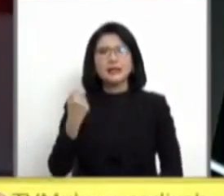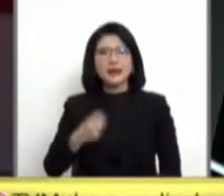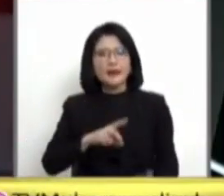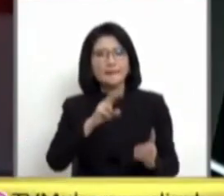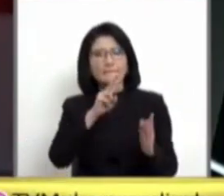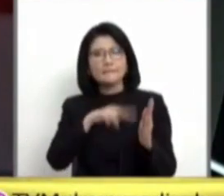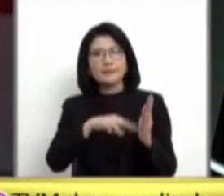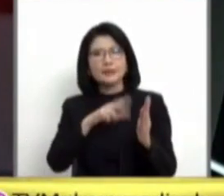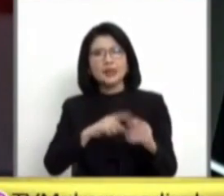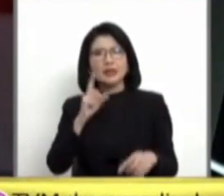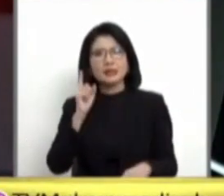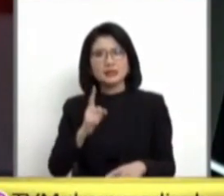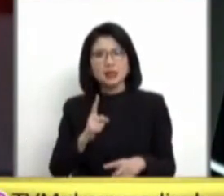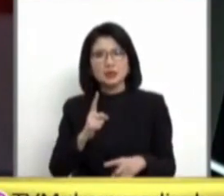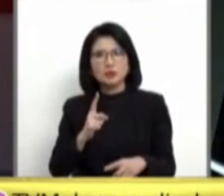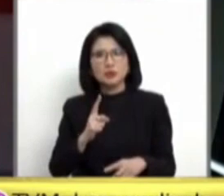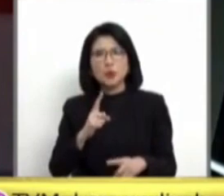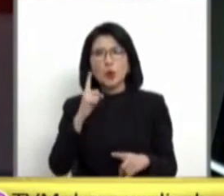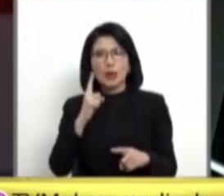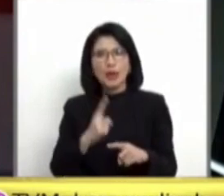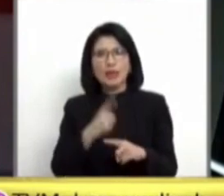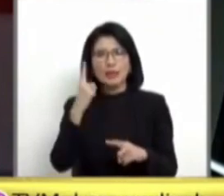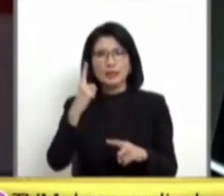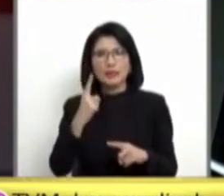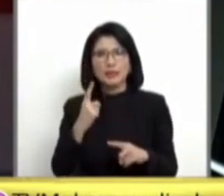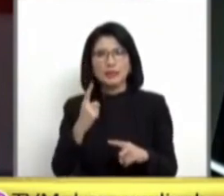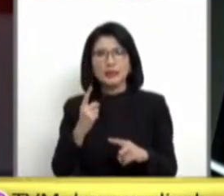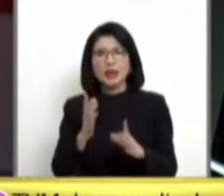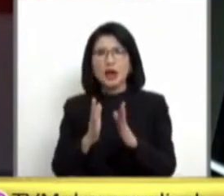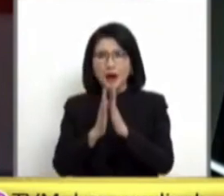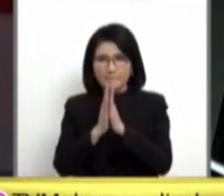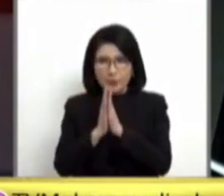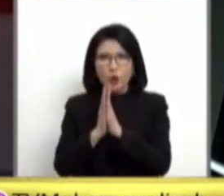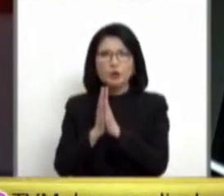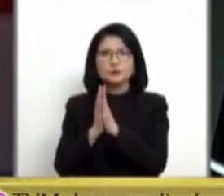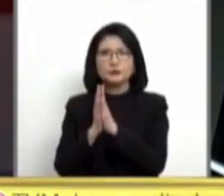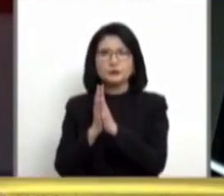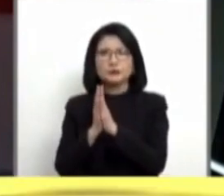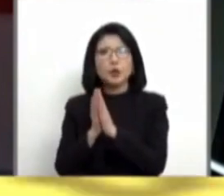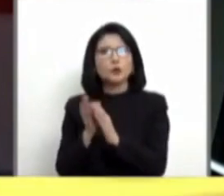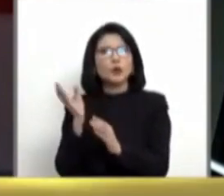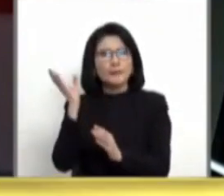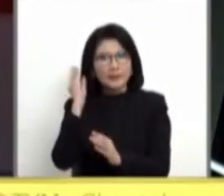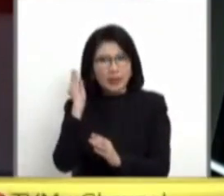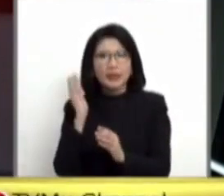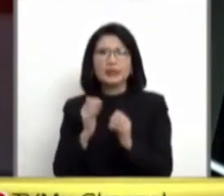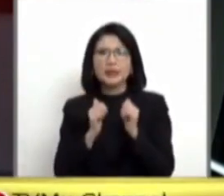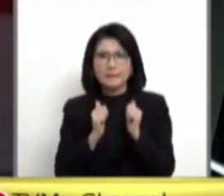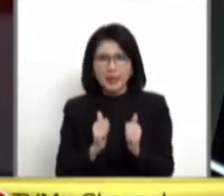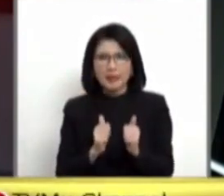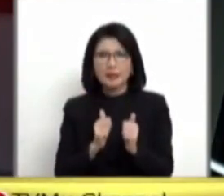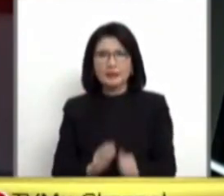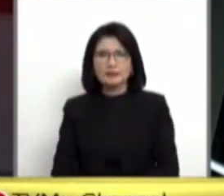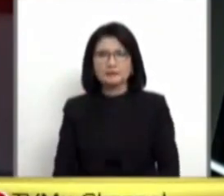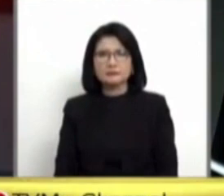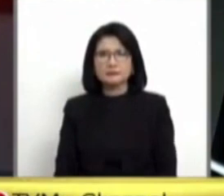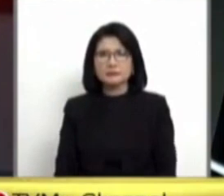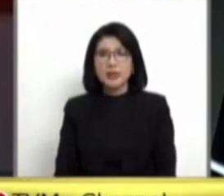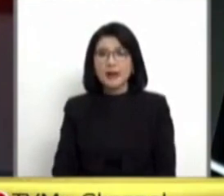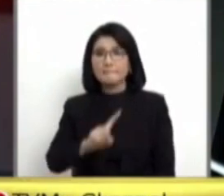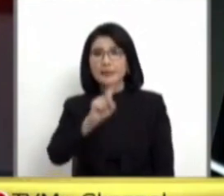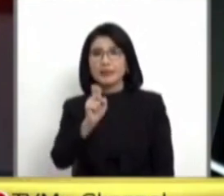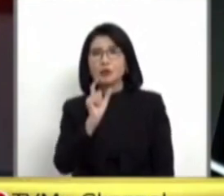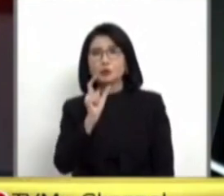membacakan pertanyaan selama satu kali mohon para calon presiden untuk menyimak dengan seksama pertanyaan ini ditujukan